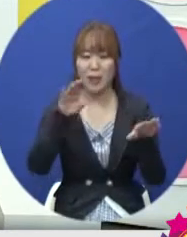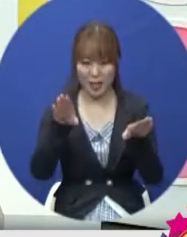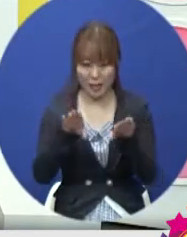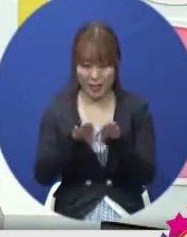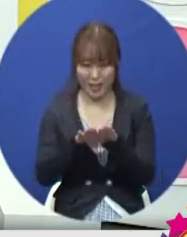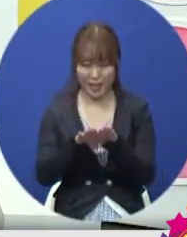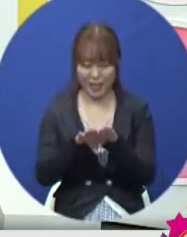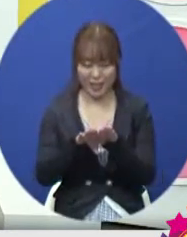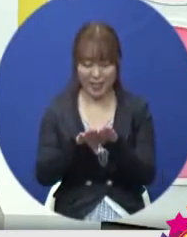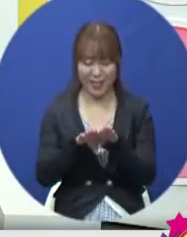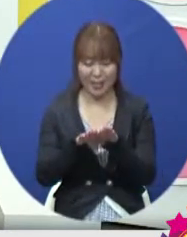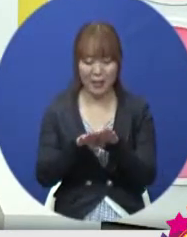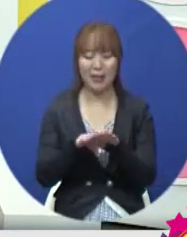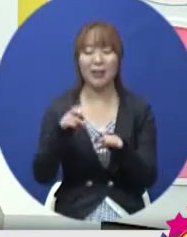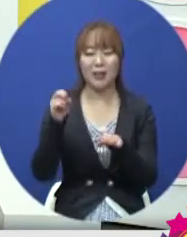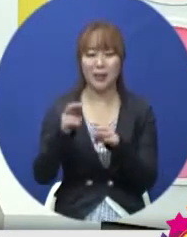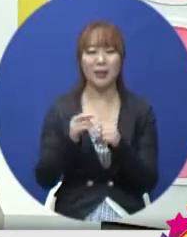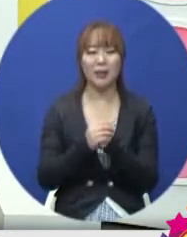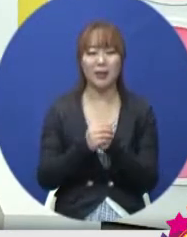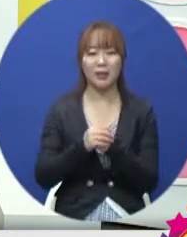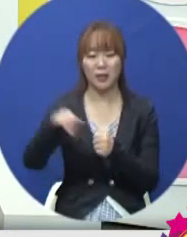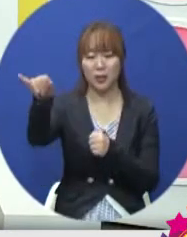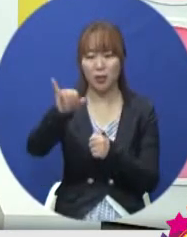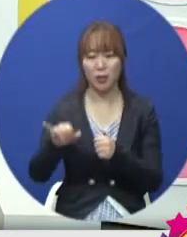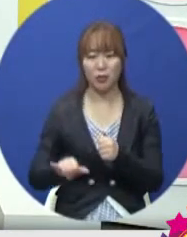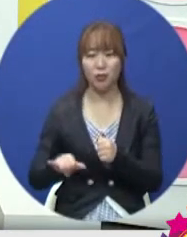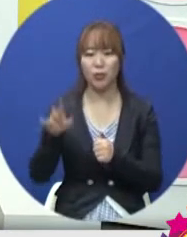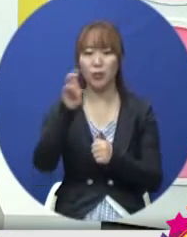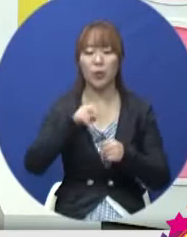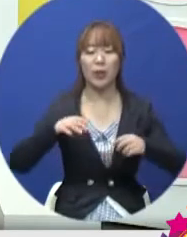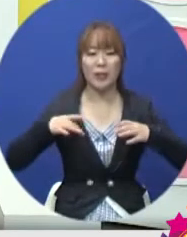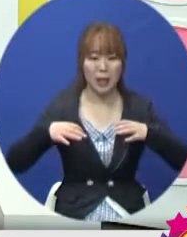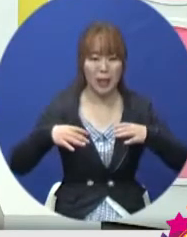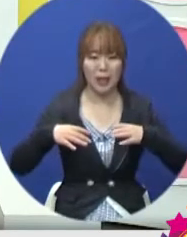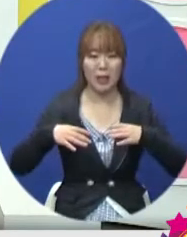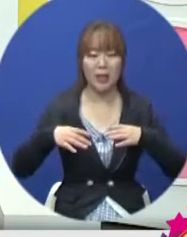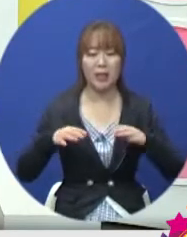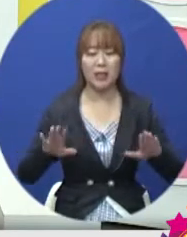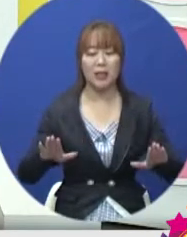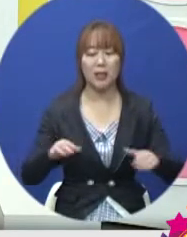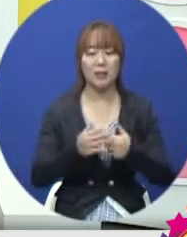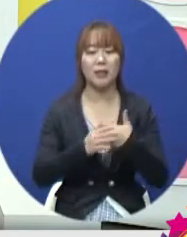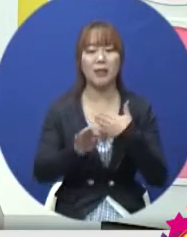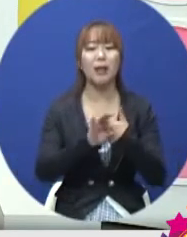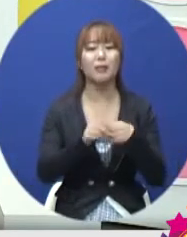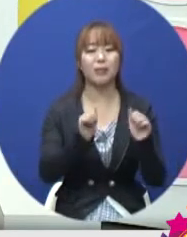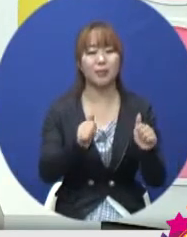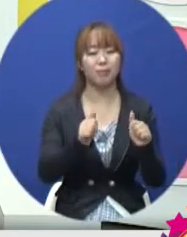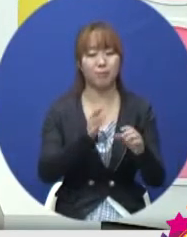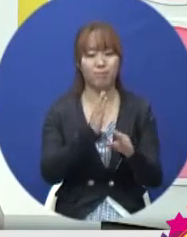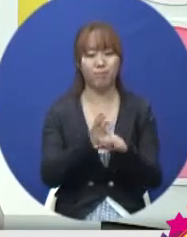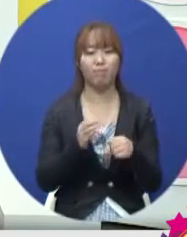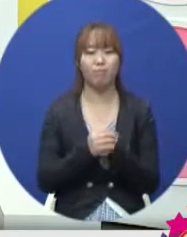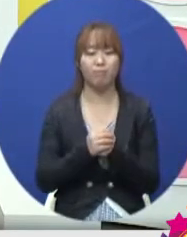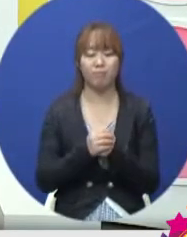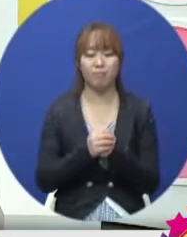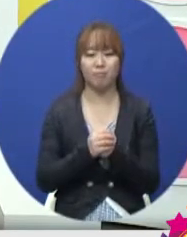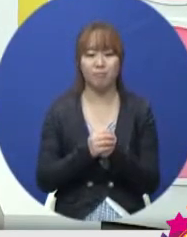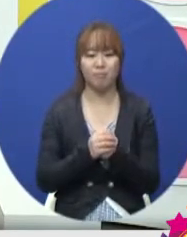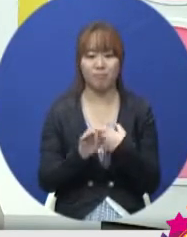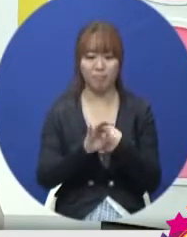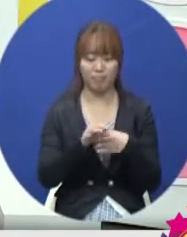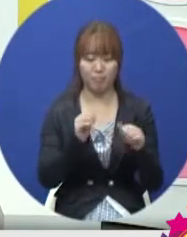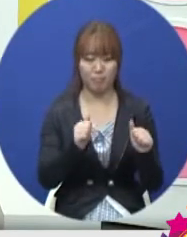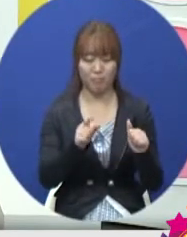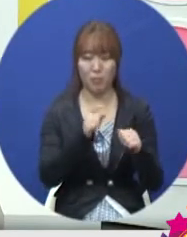했어요. 예, 예, 예. 예. 이제 전국 노래자랑이 지금 오늘 지금 열심히 지금 진행되고 아. 있을 겁니다. 아, 오늘 예선도 아.